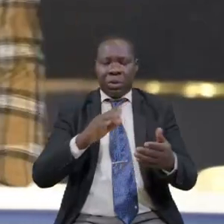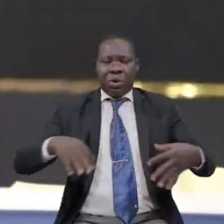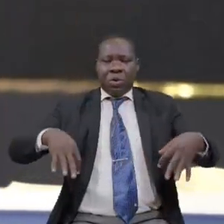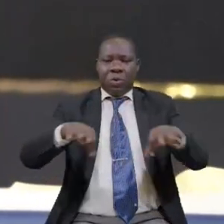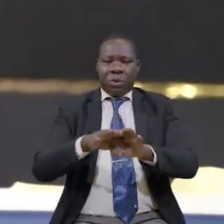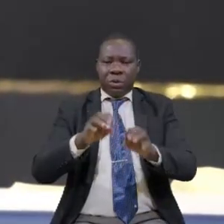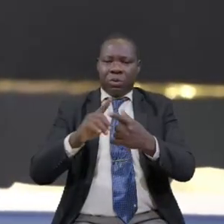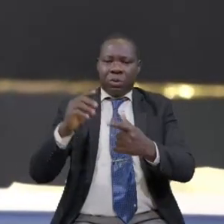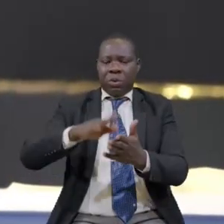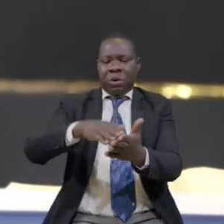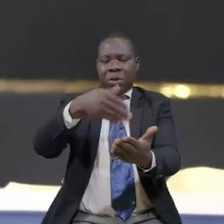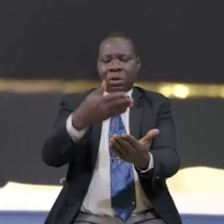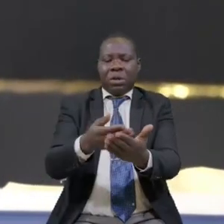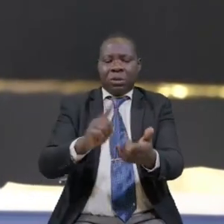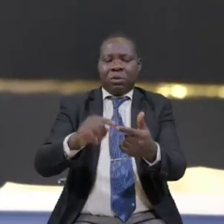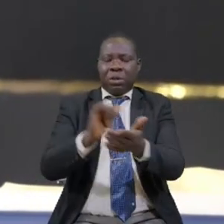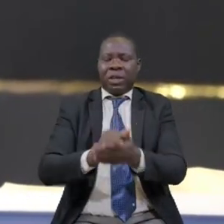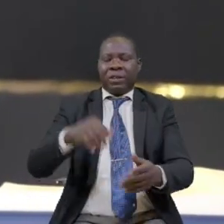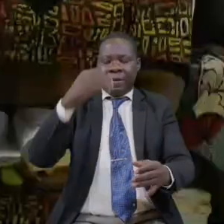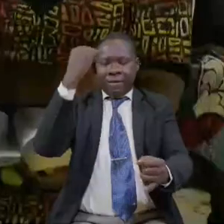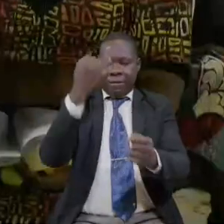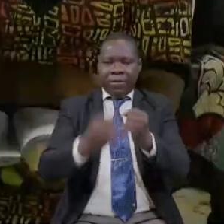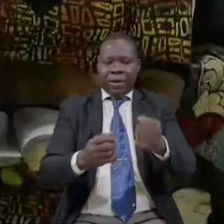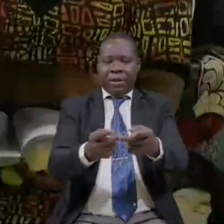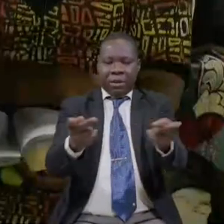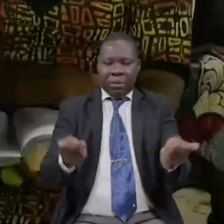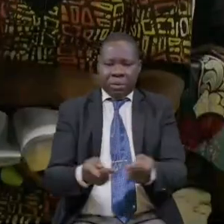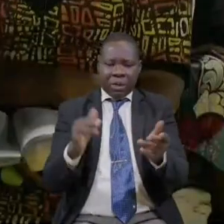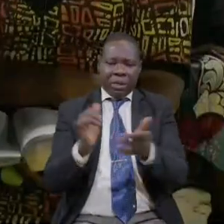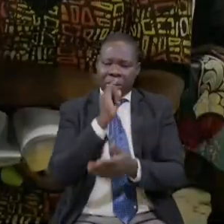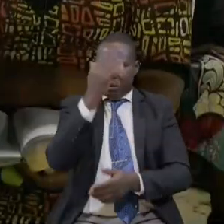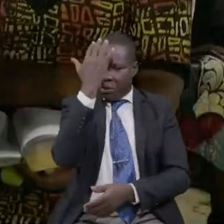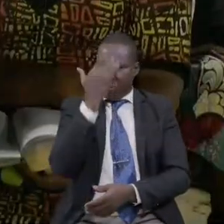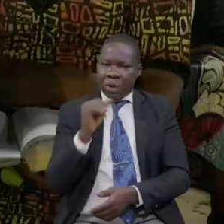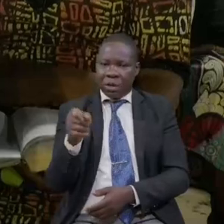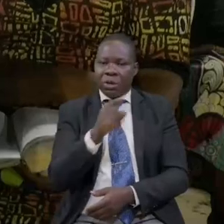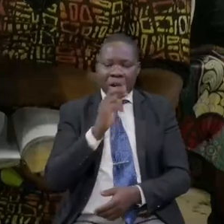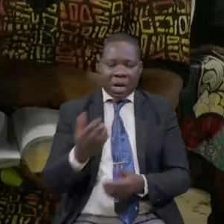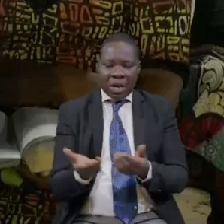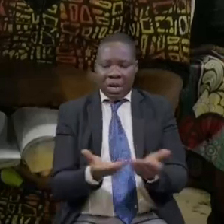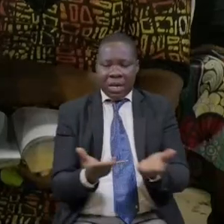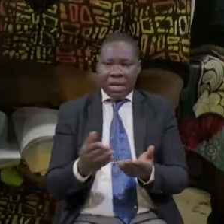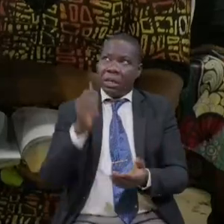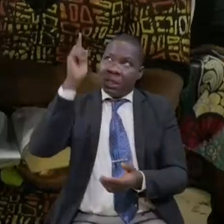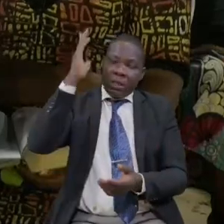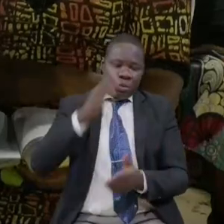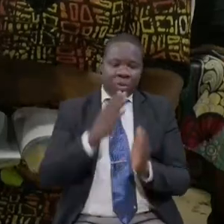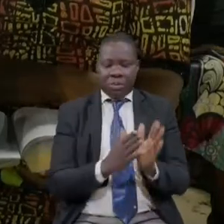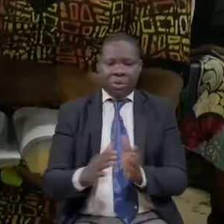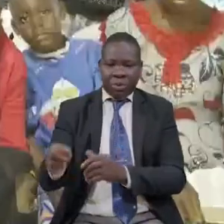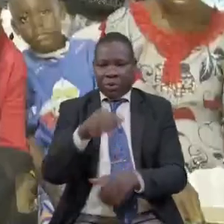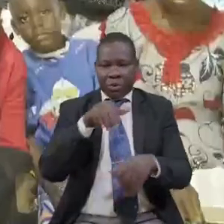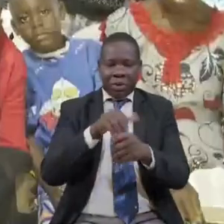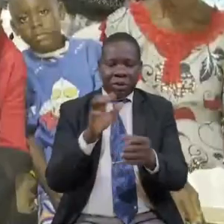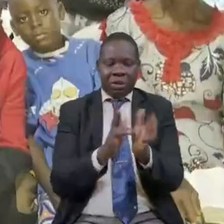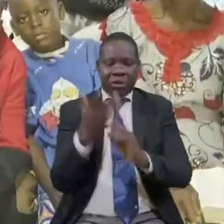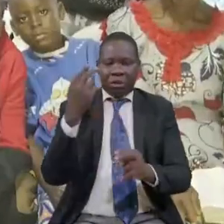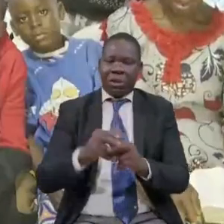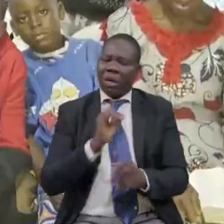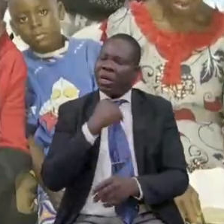nous puissions être en ce dernier lieu. C'est pourquoi vous êtes là. Elle va vous préparer. Je dis, elle va